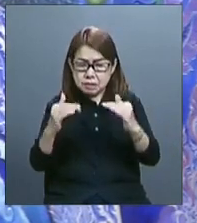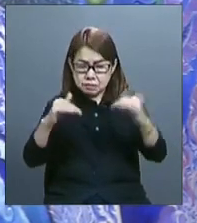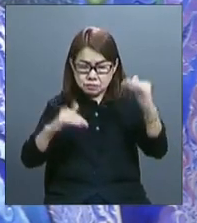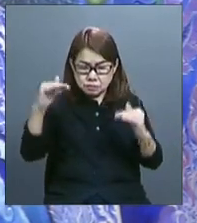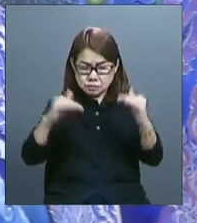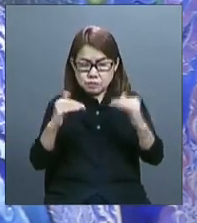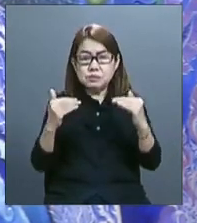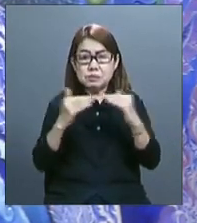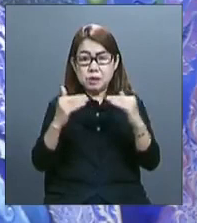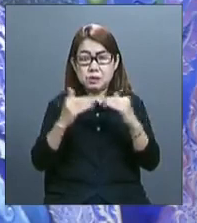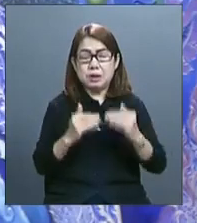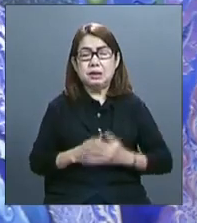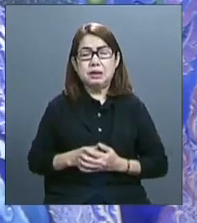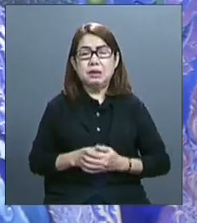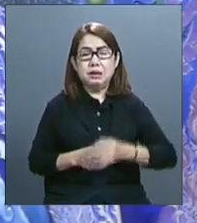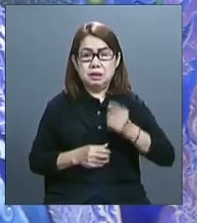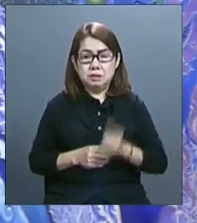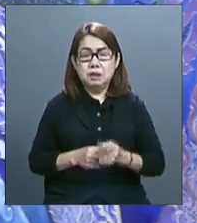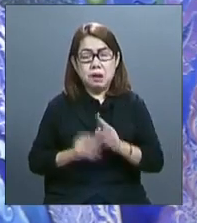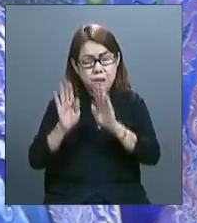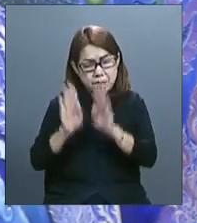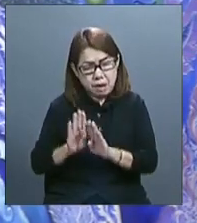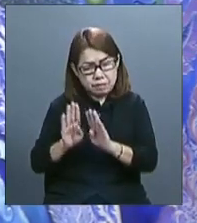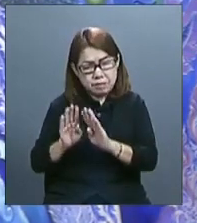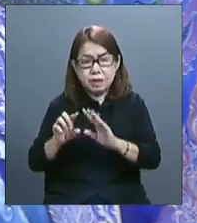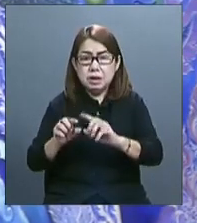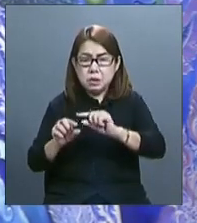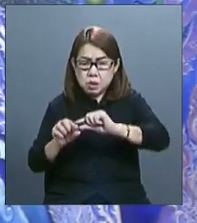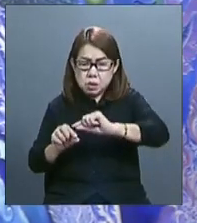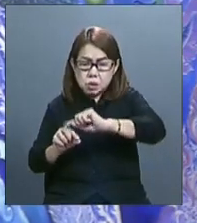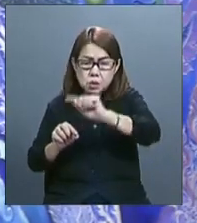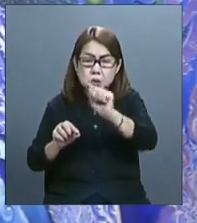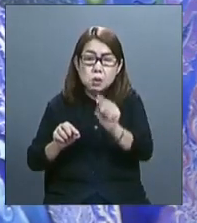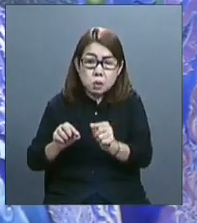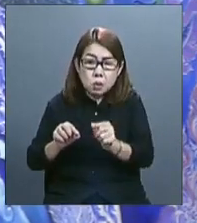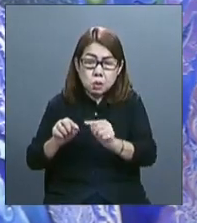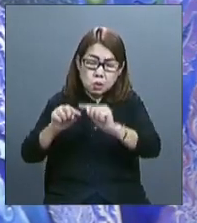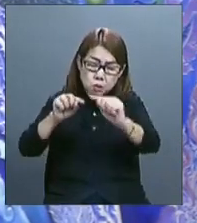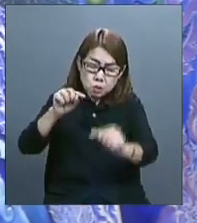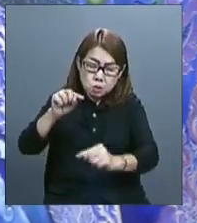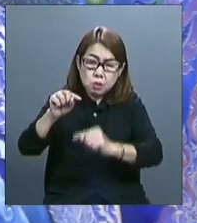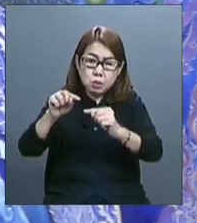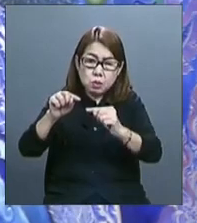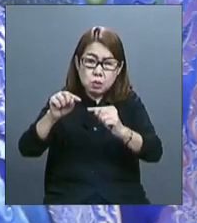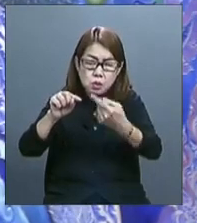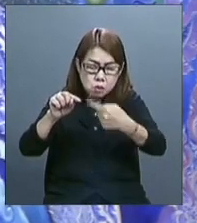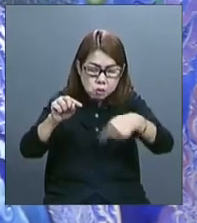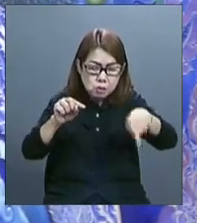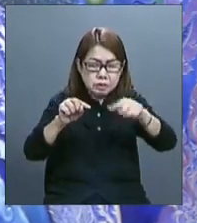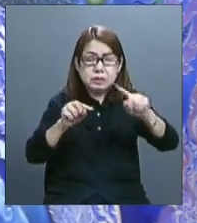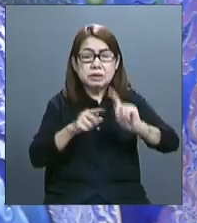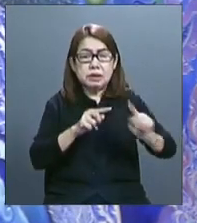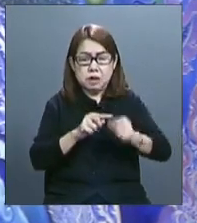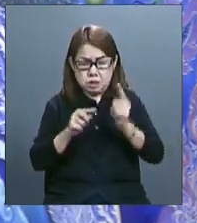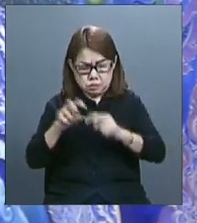ก็มีลักษณะมากมายที่เป็นตัวโค้งที่เราต้องศึกษาค้นคว้าผมก็เลยมองว่าถ้าเราเ